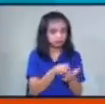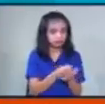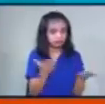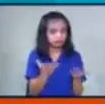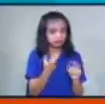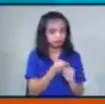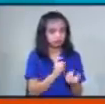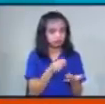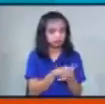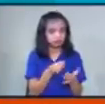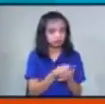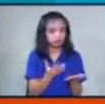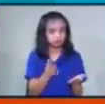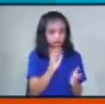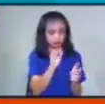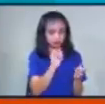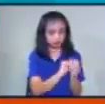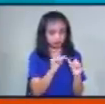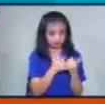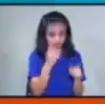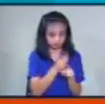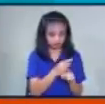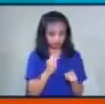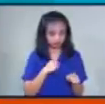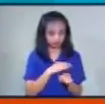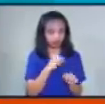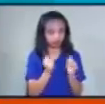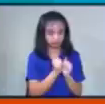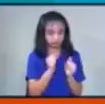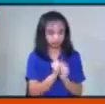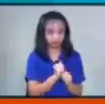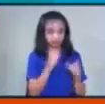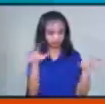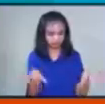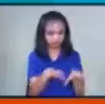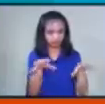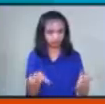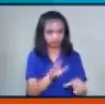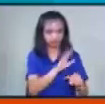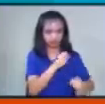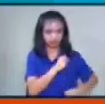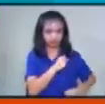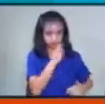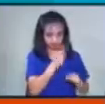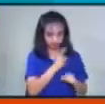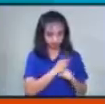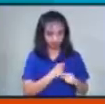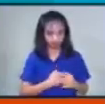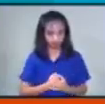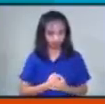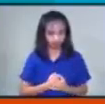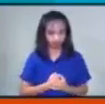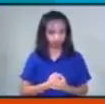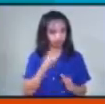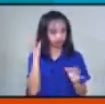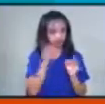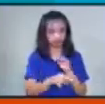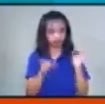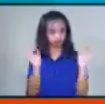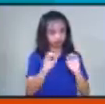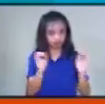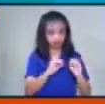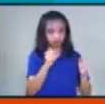dyan sa agency, sir? Diba, manpower kayo, ibig sabihin sa pawis po ng inyong mga SG, sir. Di ho ba, sir? Kung wala po yung mga